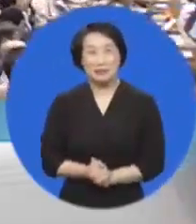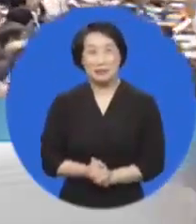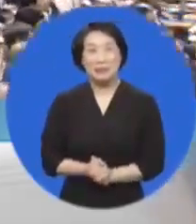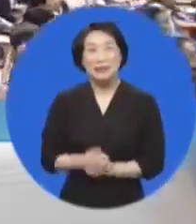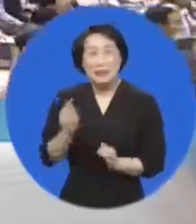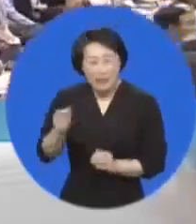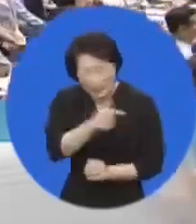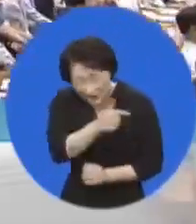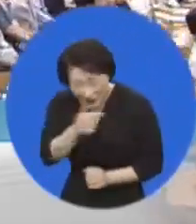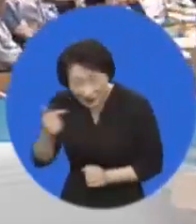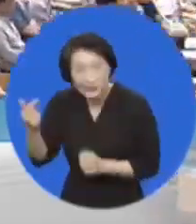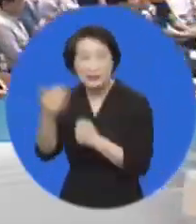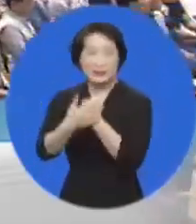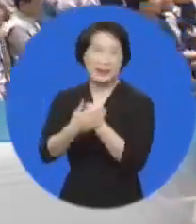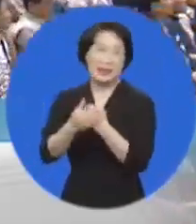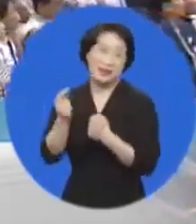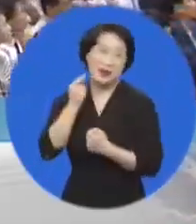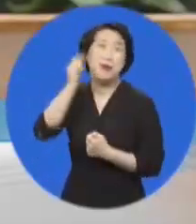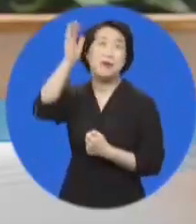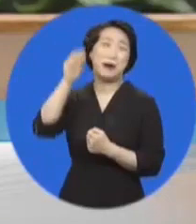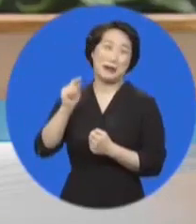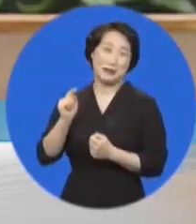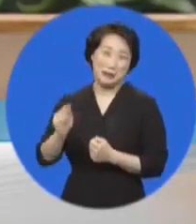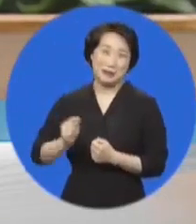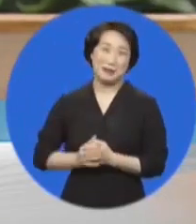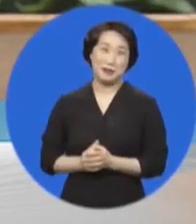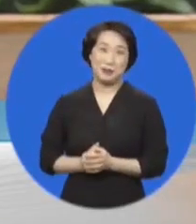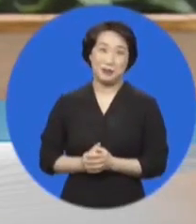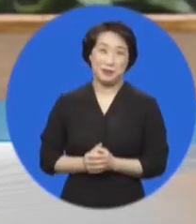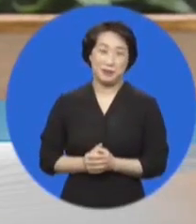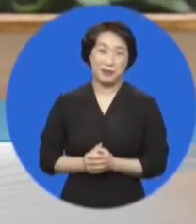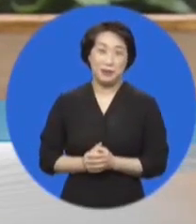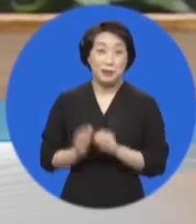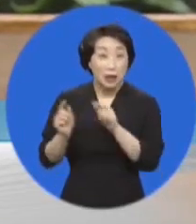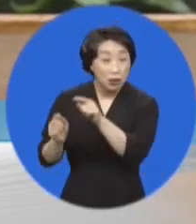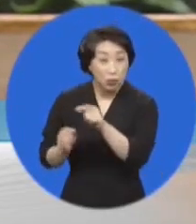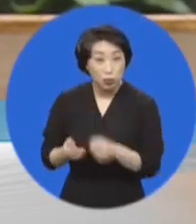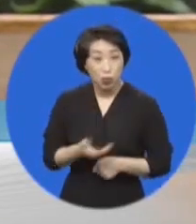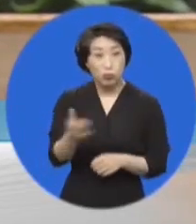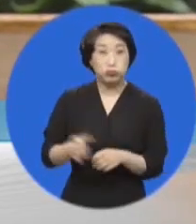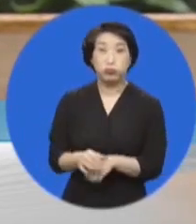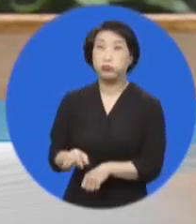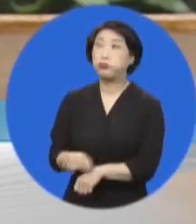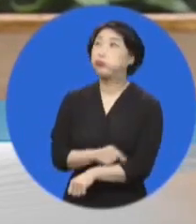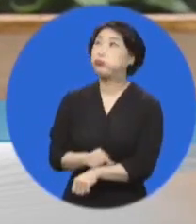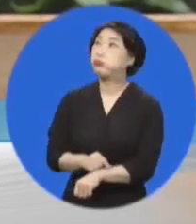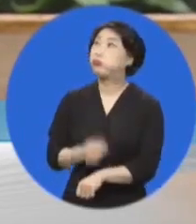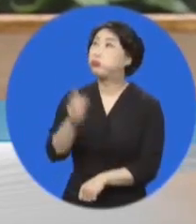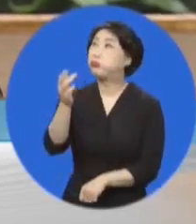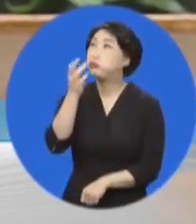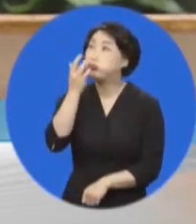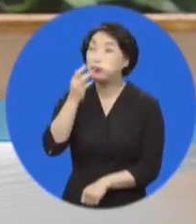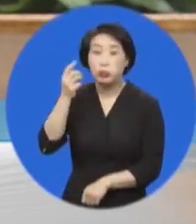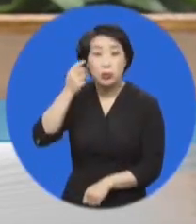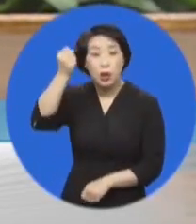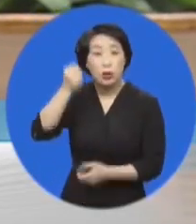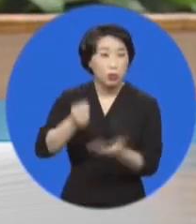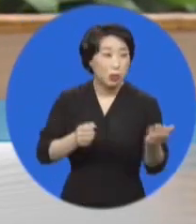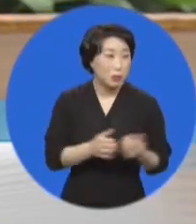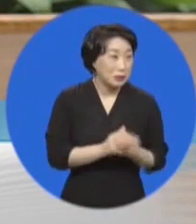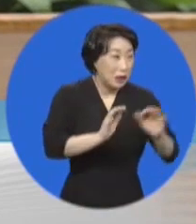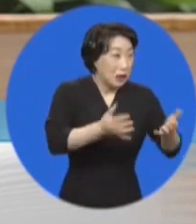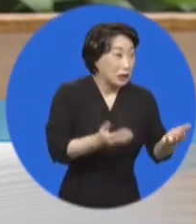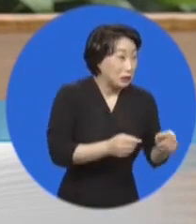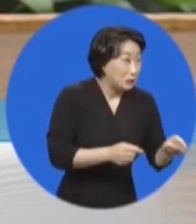이 어마어마한 영광. 근데 이걸 별거 아닌 줄 알고 세상